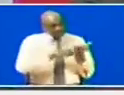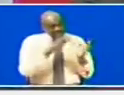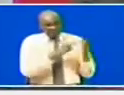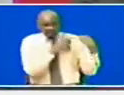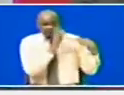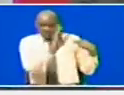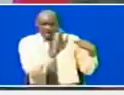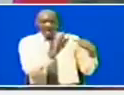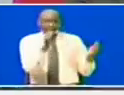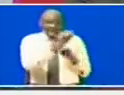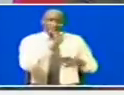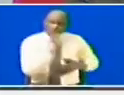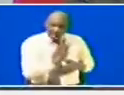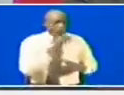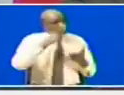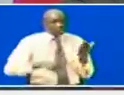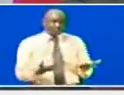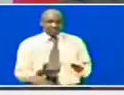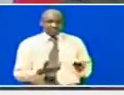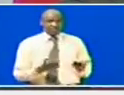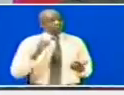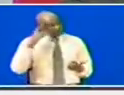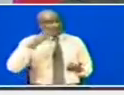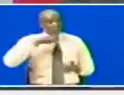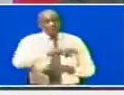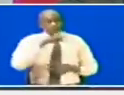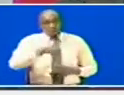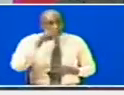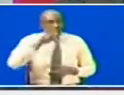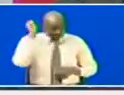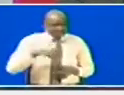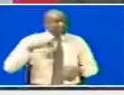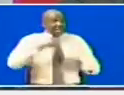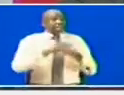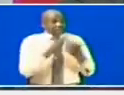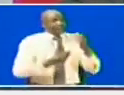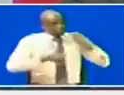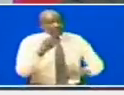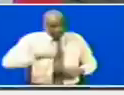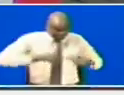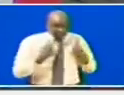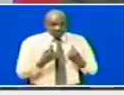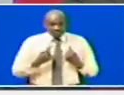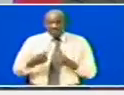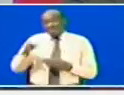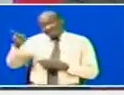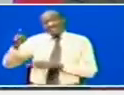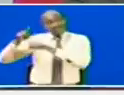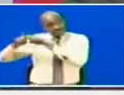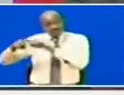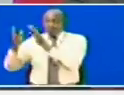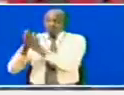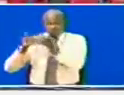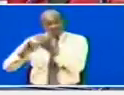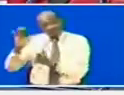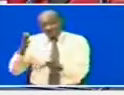ama gari mnunue, ama utakata useme hapana, tukanyage mguu paka nitakapopata pesa mimi kama wanaume? Asendi hivyo, yategemea tena na wewe na mkeo